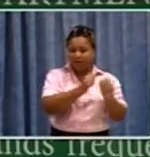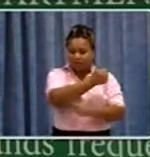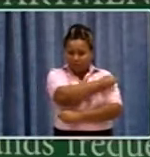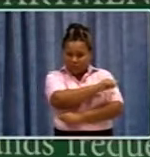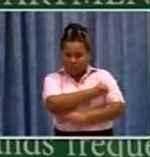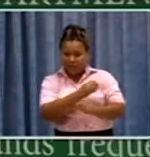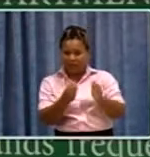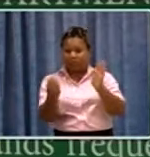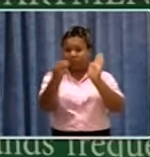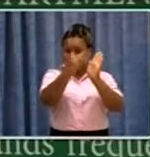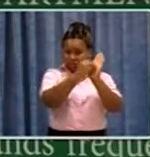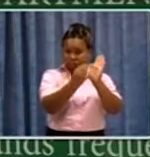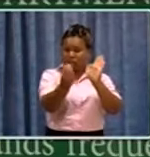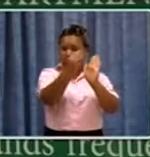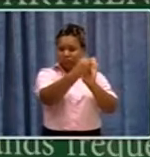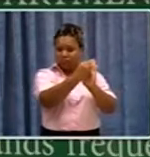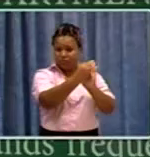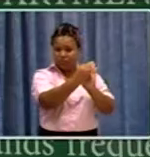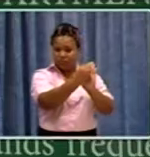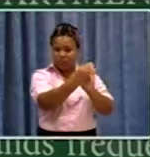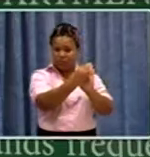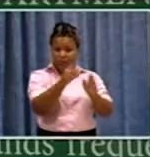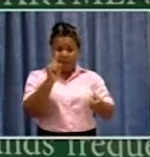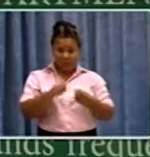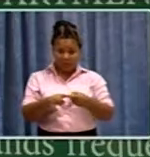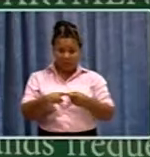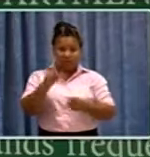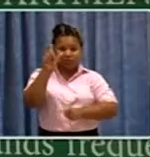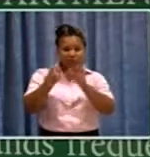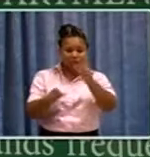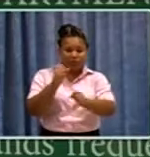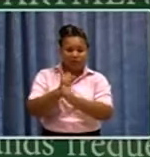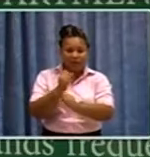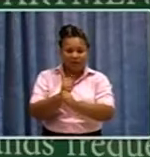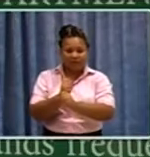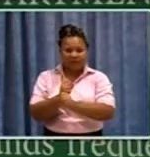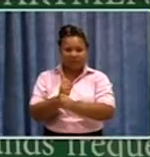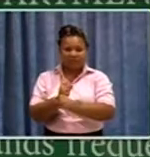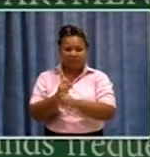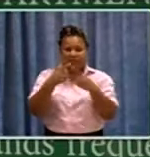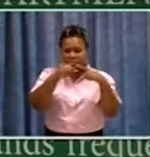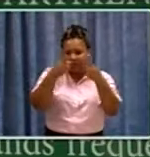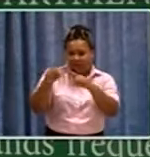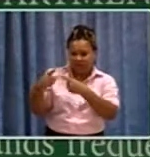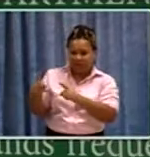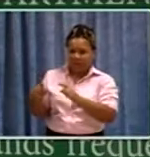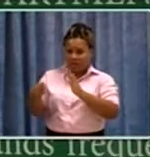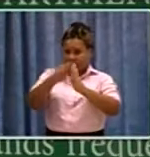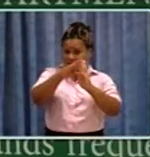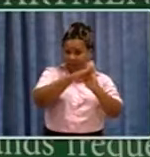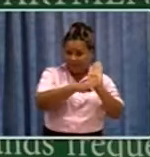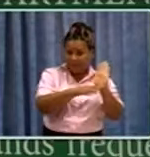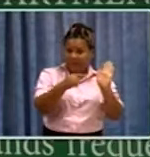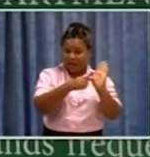des guidelines, et nous avons placé avec les gens techniques la santé. Ils ont travaillé dans un working group en ce moment.